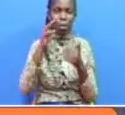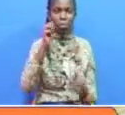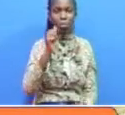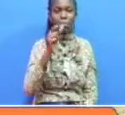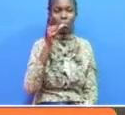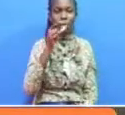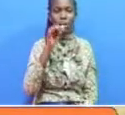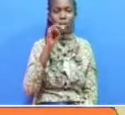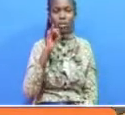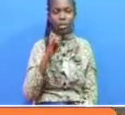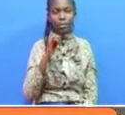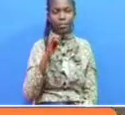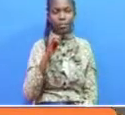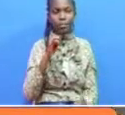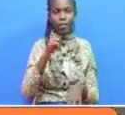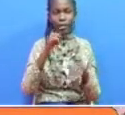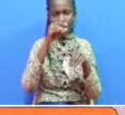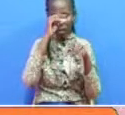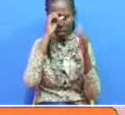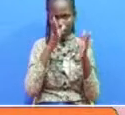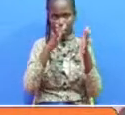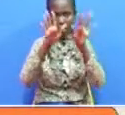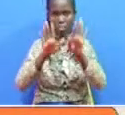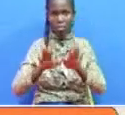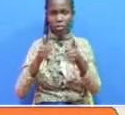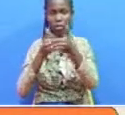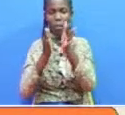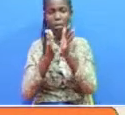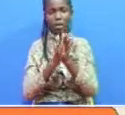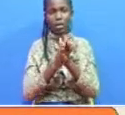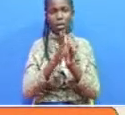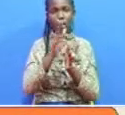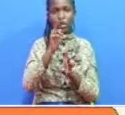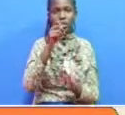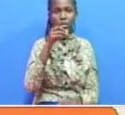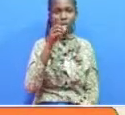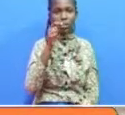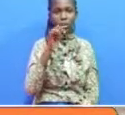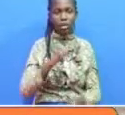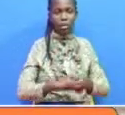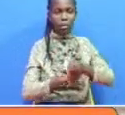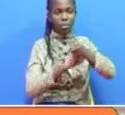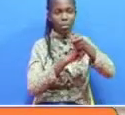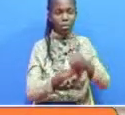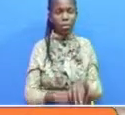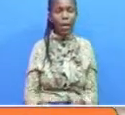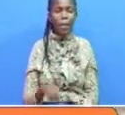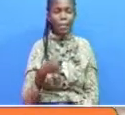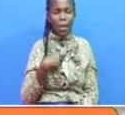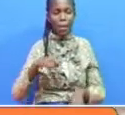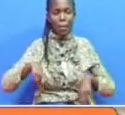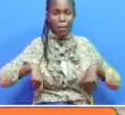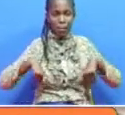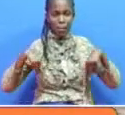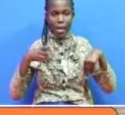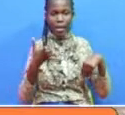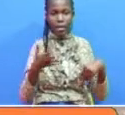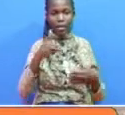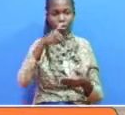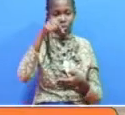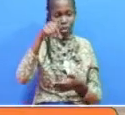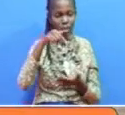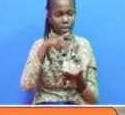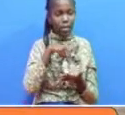Francis Maliti kutia masemba mao governor na kukwata mbao muandua vina ndeti. I am proud to stand here